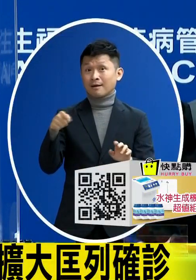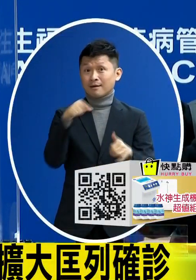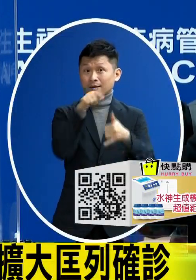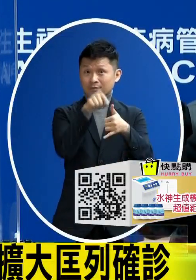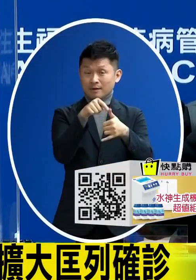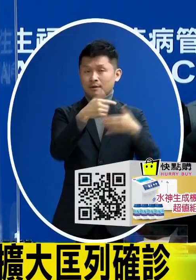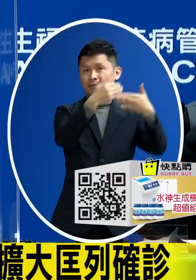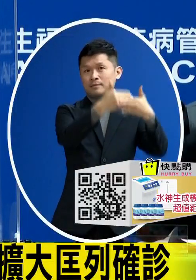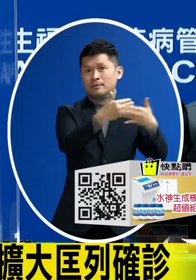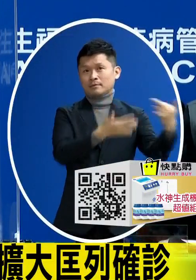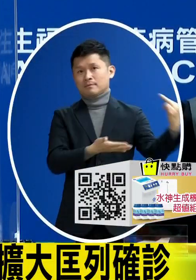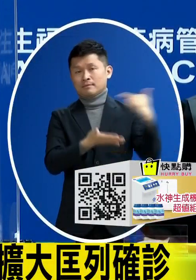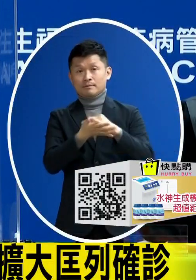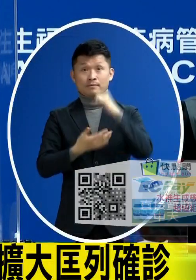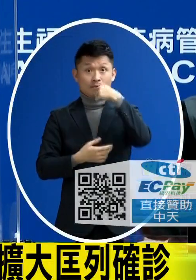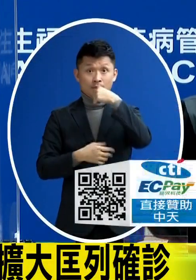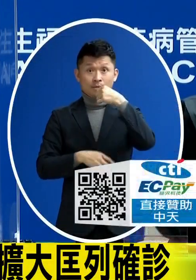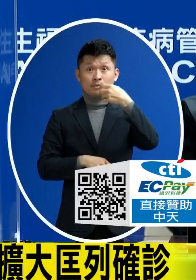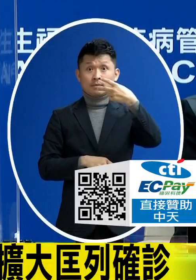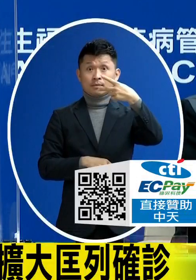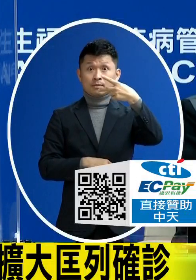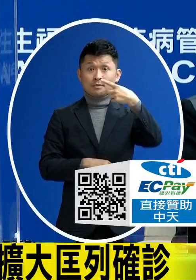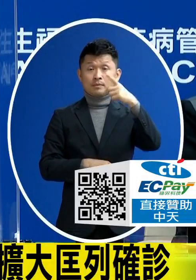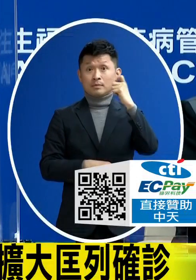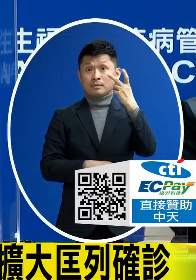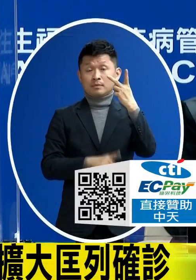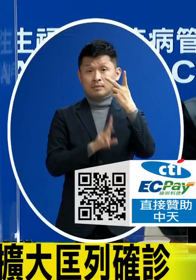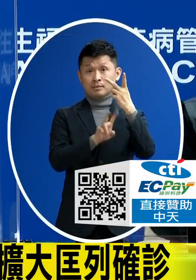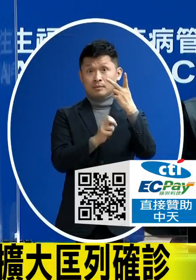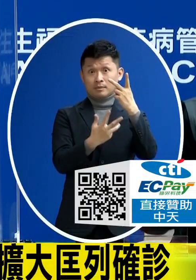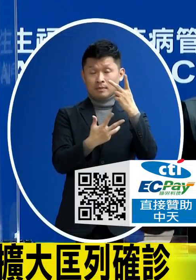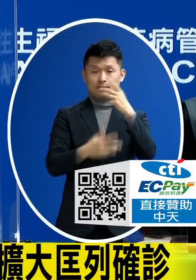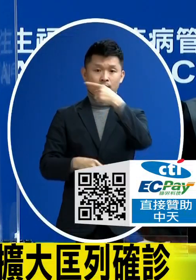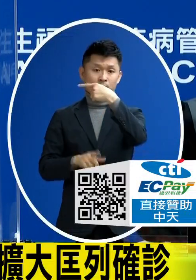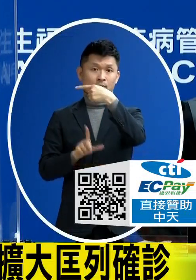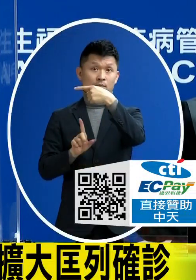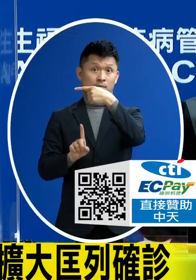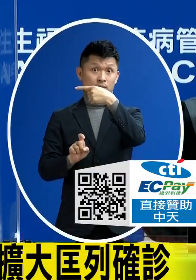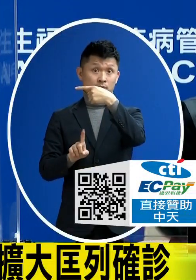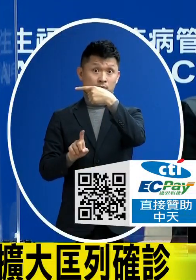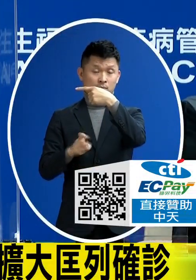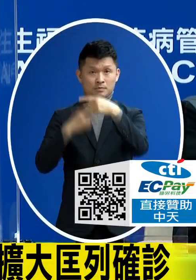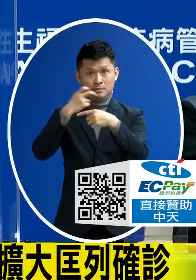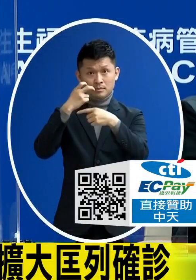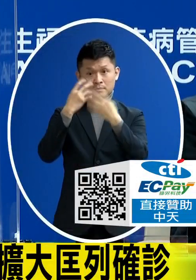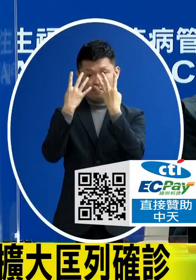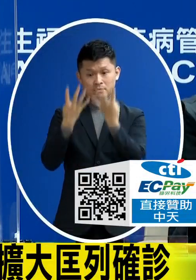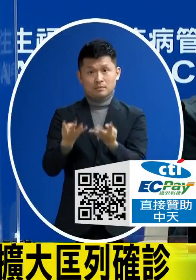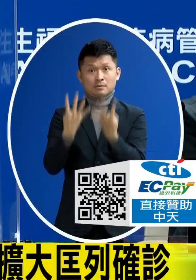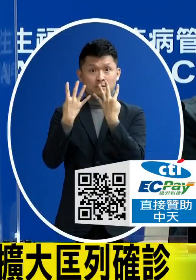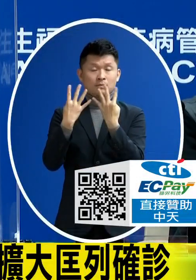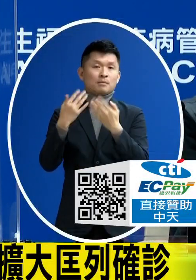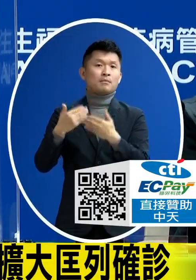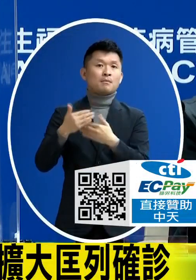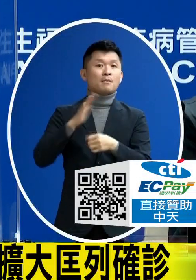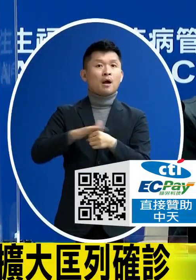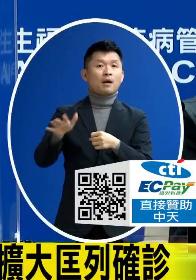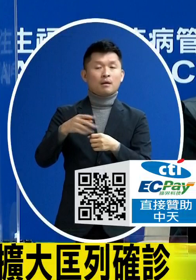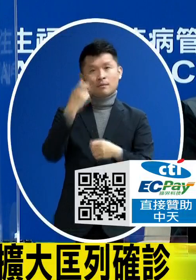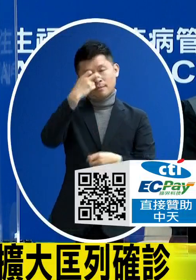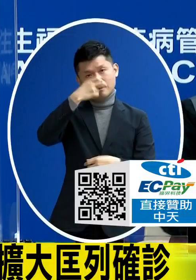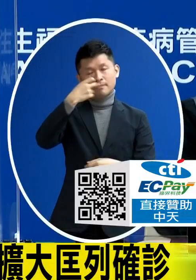台，他12月28号返台，那1月11号检疫期满，那验的是阴